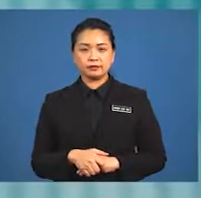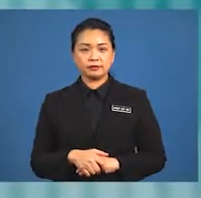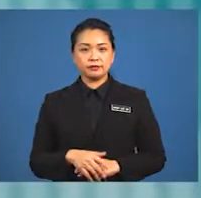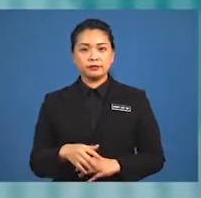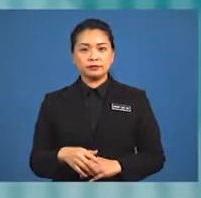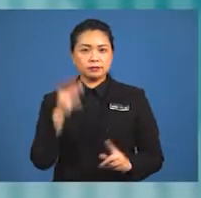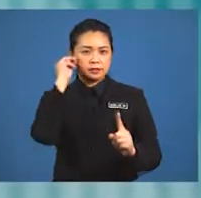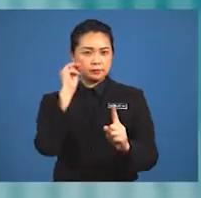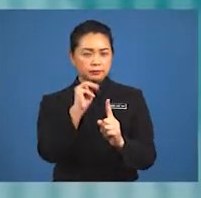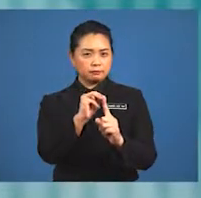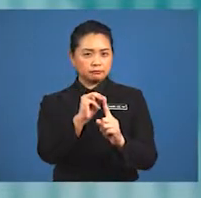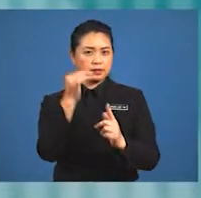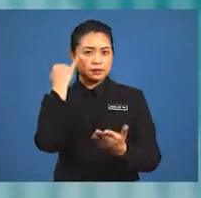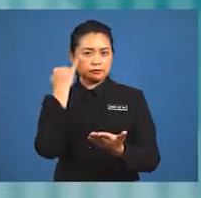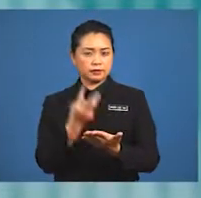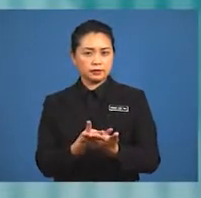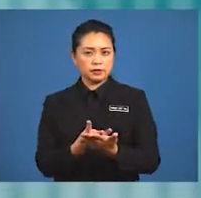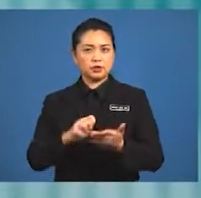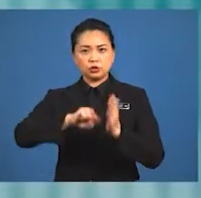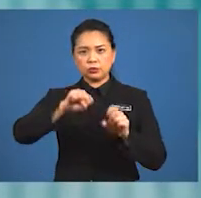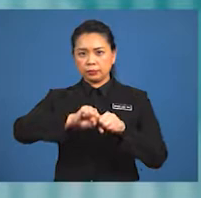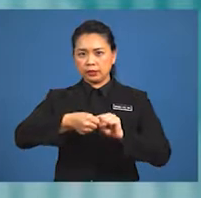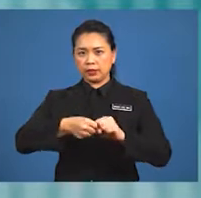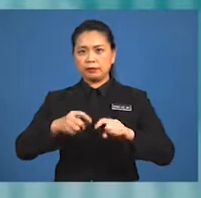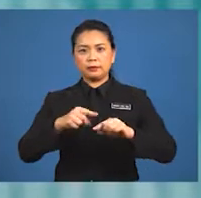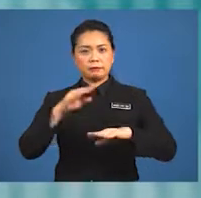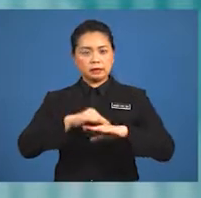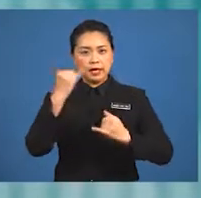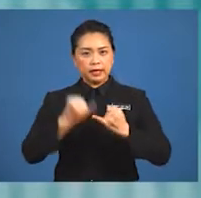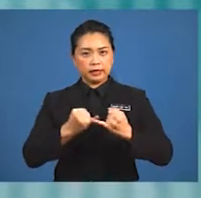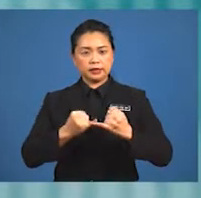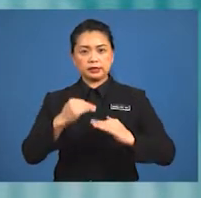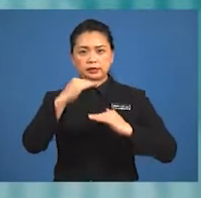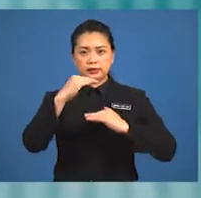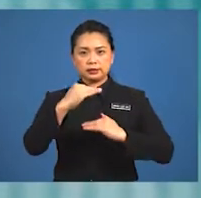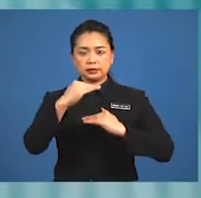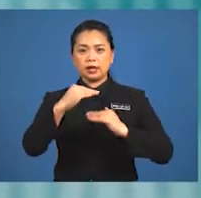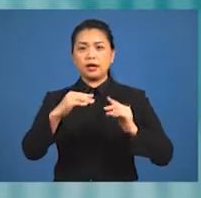Matlamat inflasi adalah supaya pada akhirnya tingkat harga umum